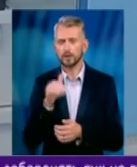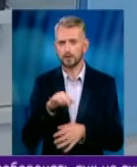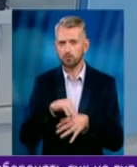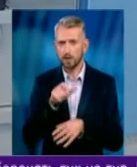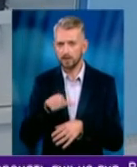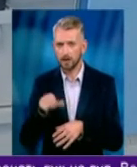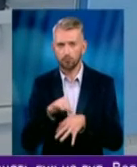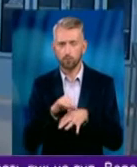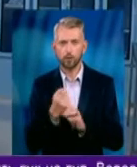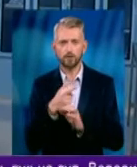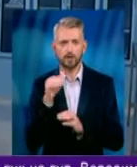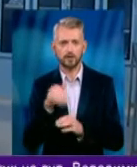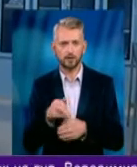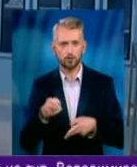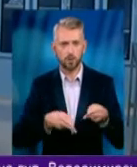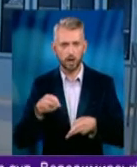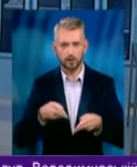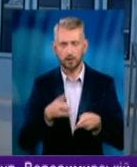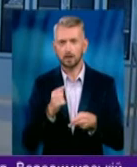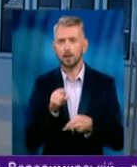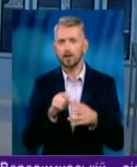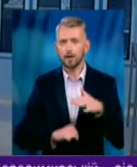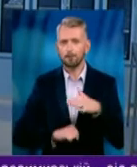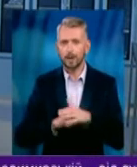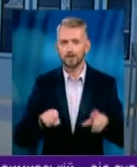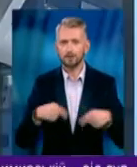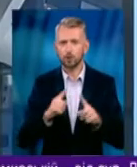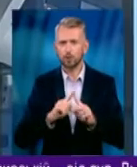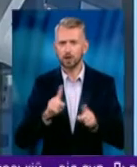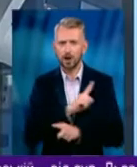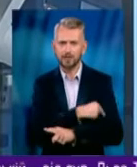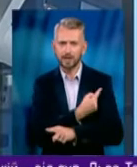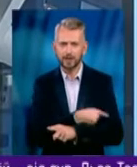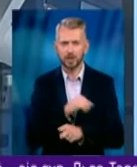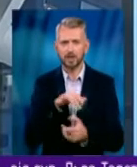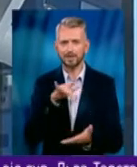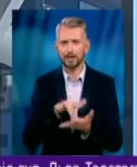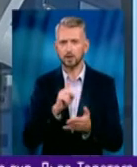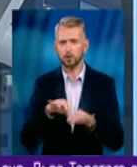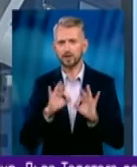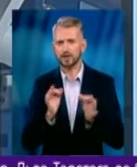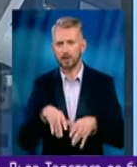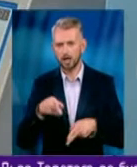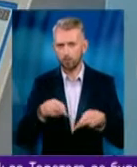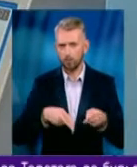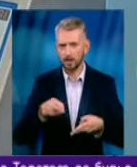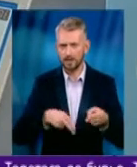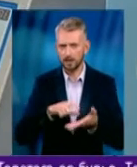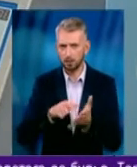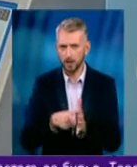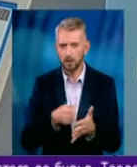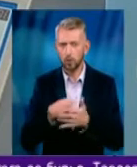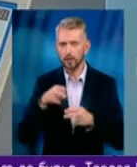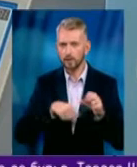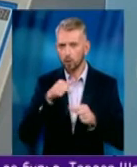пацієнтів і проводять 12 тисяч оперативних втручань. На її базі створені унікальні клініки та центри з універсальними операційними. До